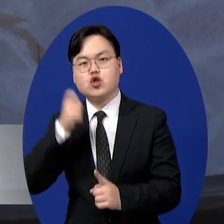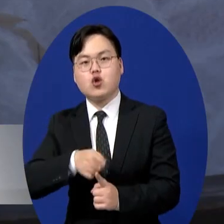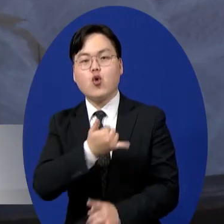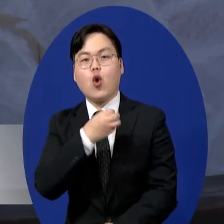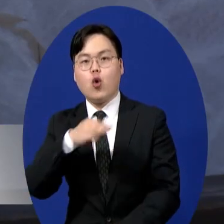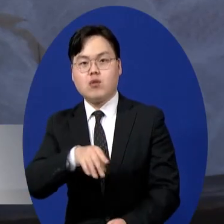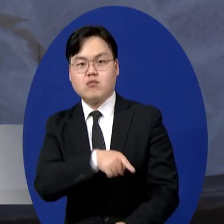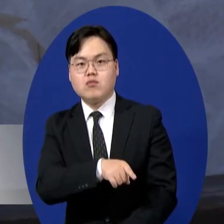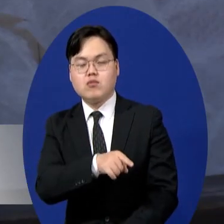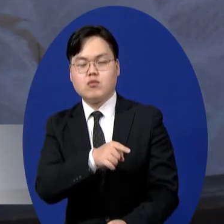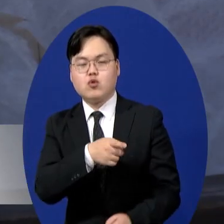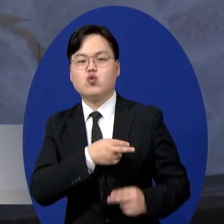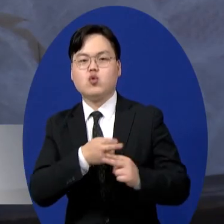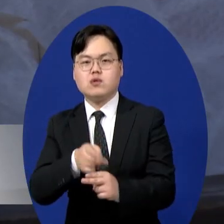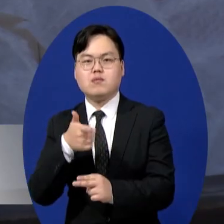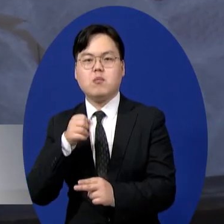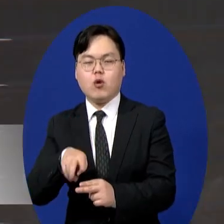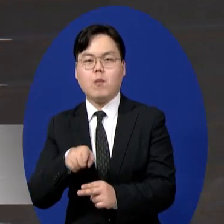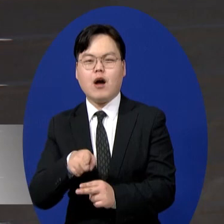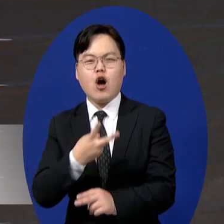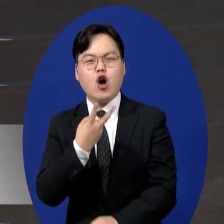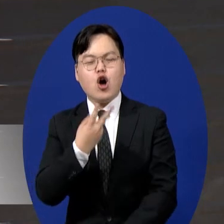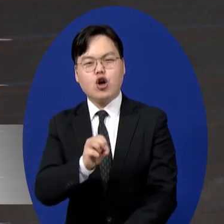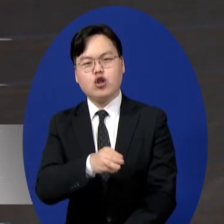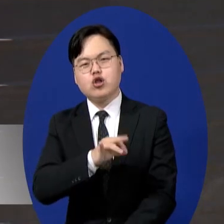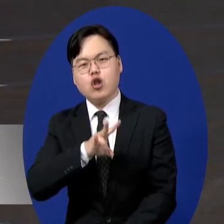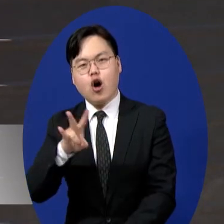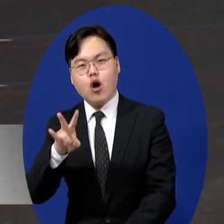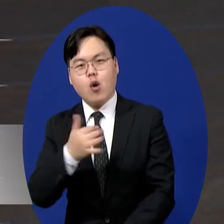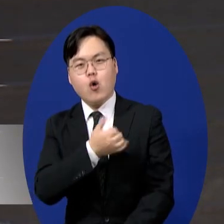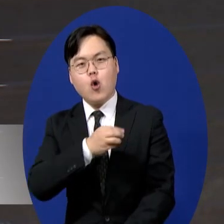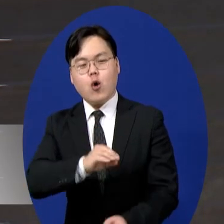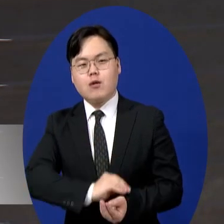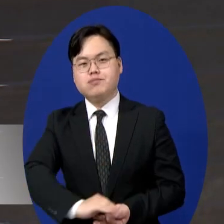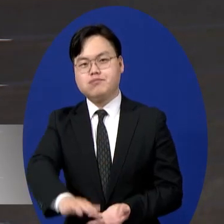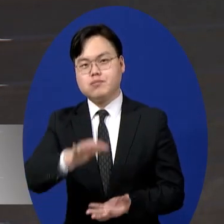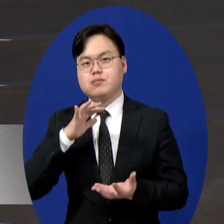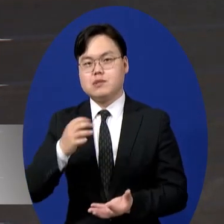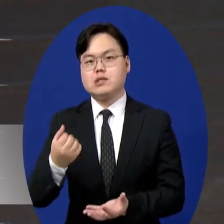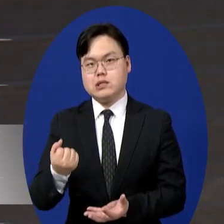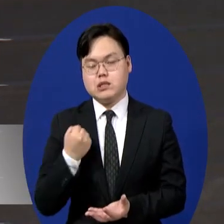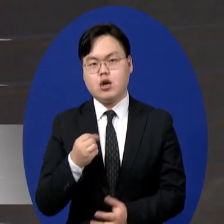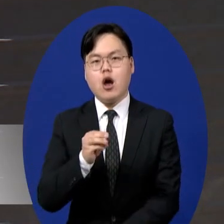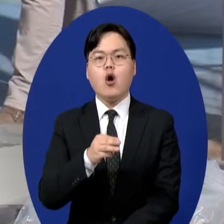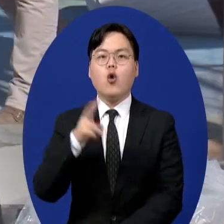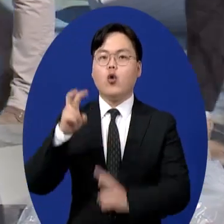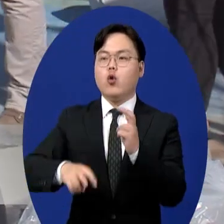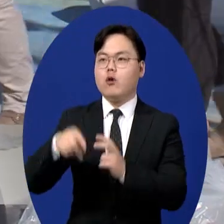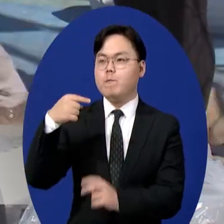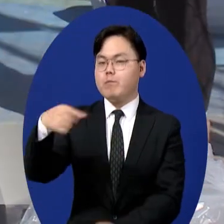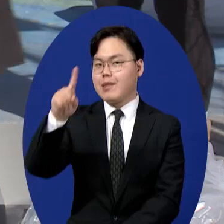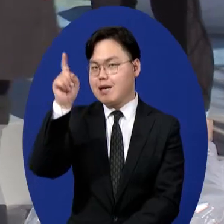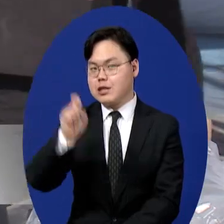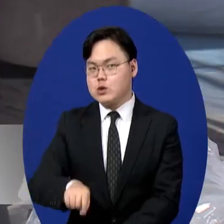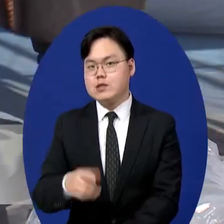Энэ хүү айнд болохоор нэг 20 гарын тонн гэлгар уут бид бүхэн цуглуулж чадлаа. Одоо энэ яг түүхий үйлдвэрийн хувьд ямар асуудал